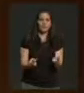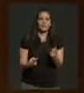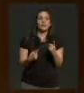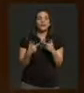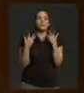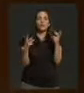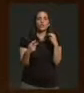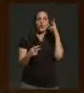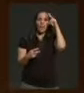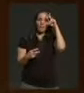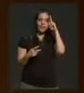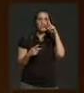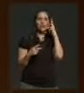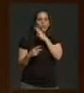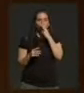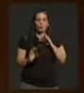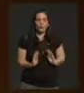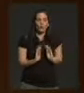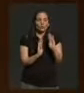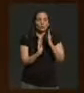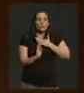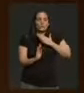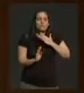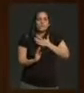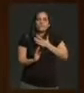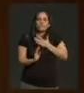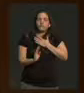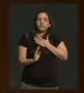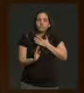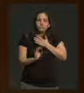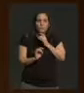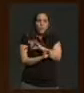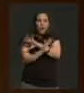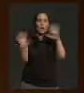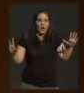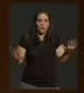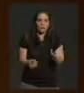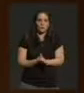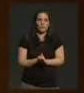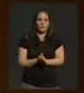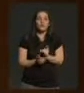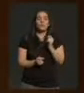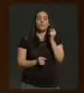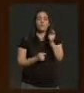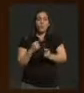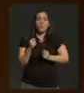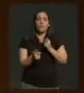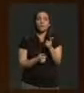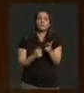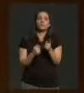Ildo beretik borondatezko langileen programa abian da. Gizarteak oroar eta sale